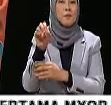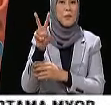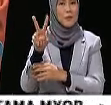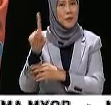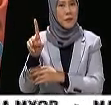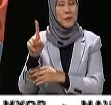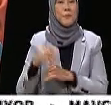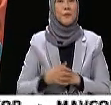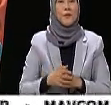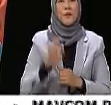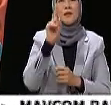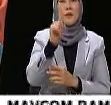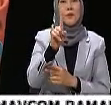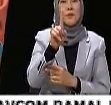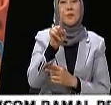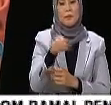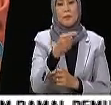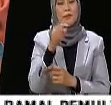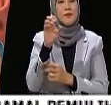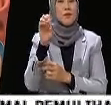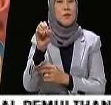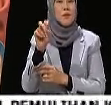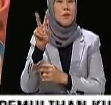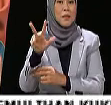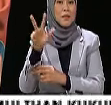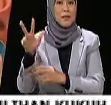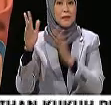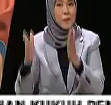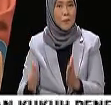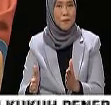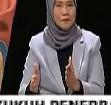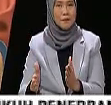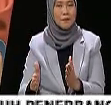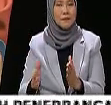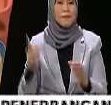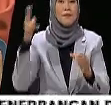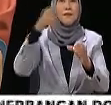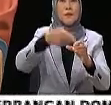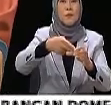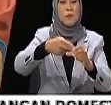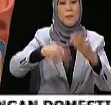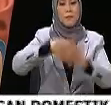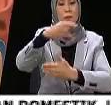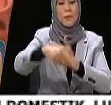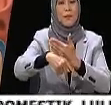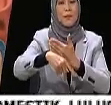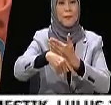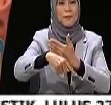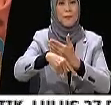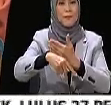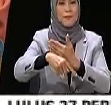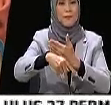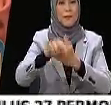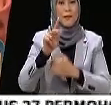seramai 1733 uang Hai yang telah menyertai program kita yang disebut sebagai